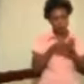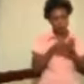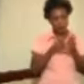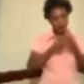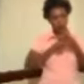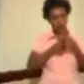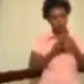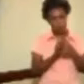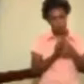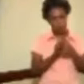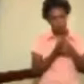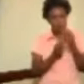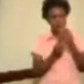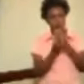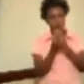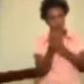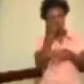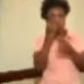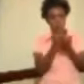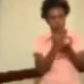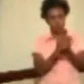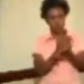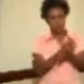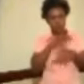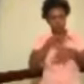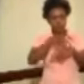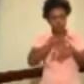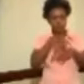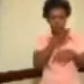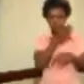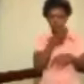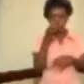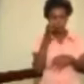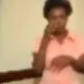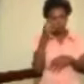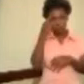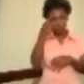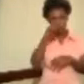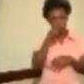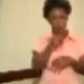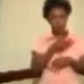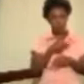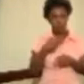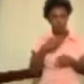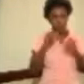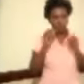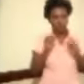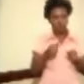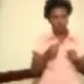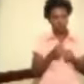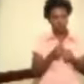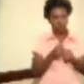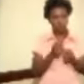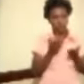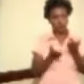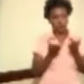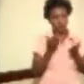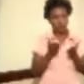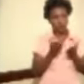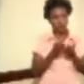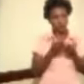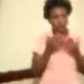différentes prises de position qui ont été faites pendant les 20 dernières années, et de telle sorte que nous connaissons un paquet de lois passées qui justement mènent nous côté